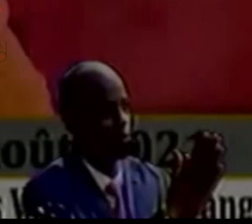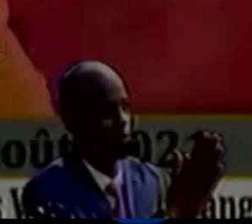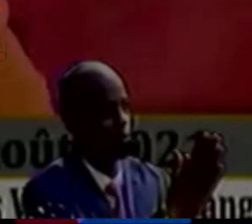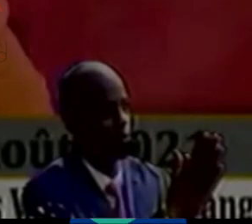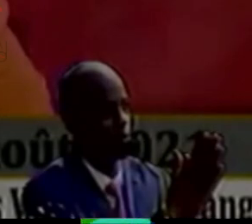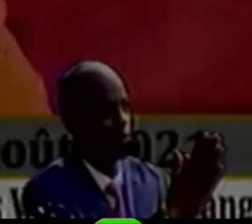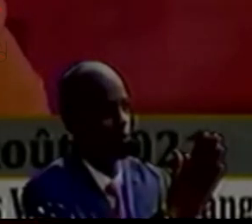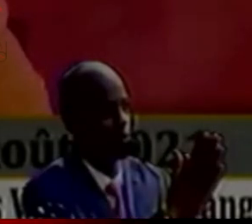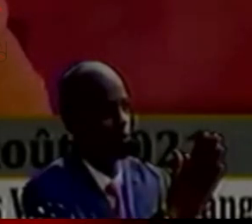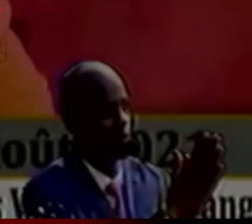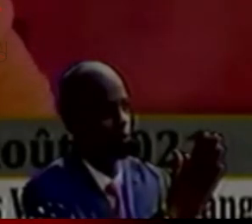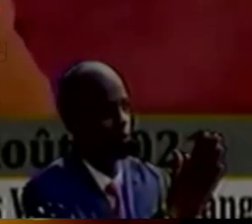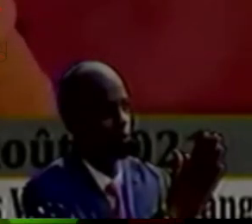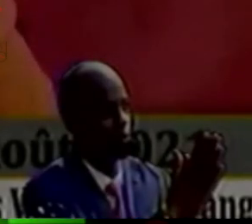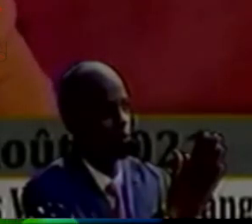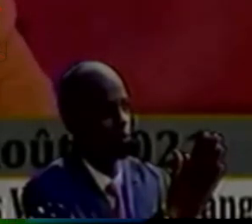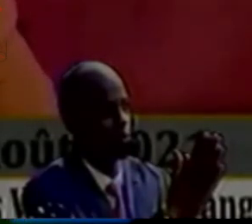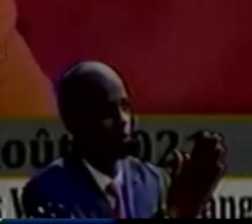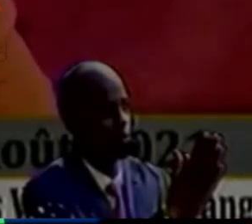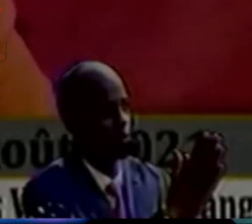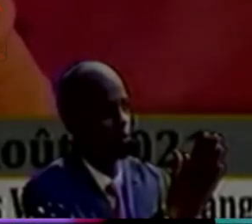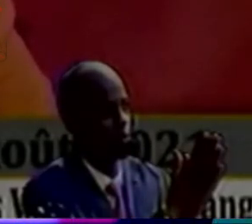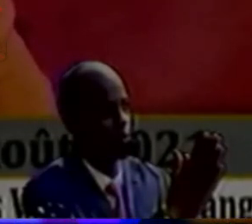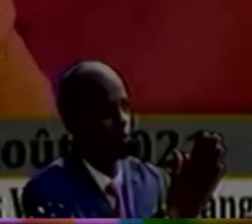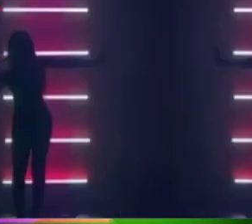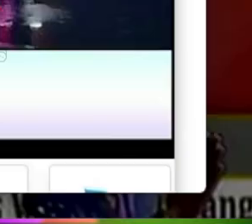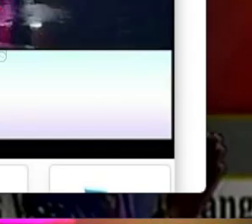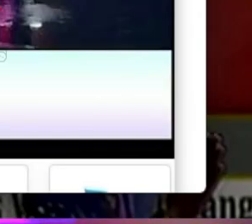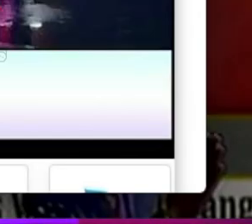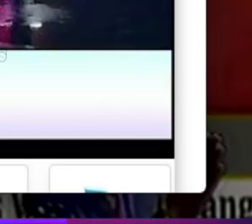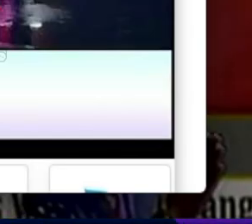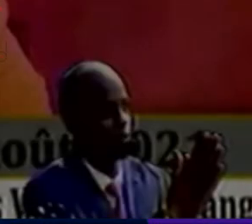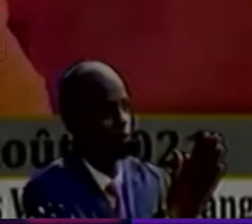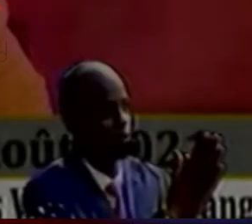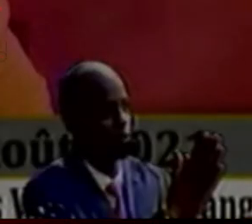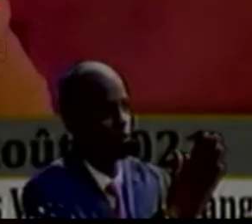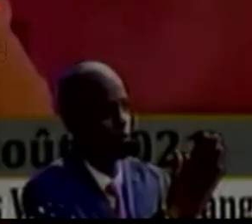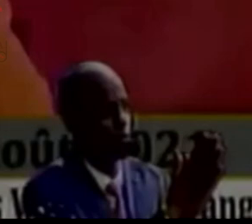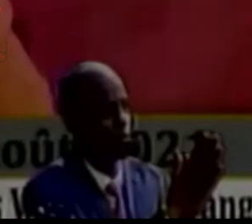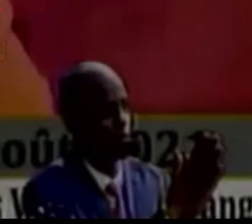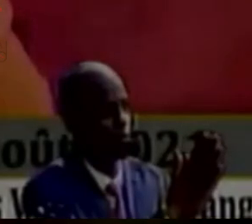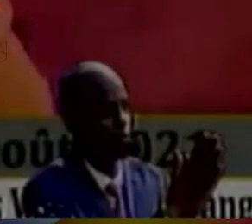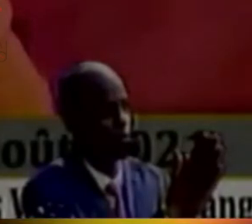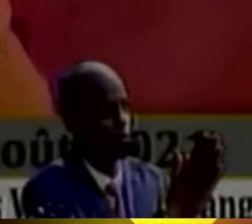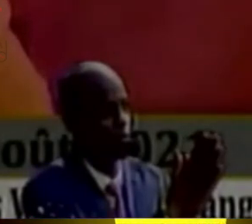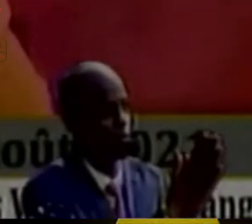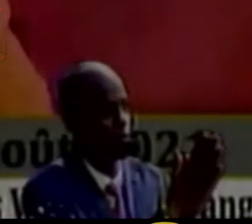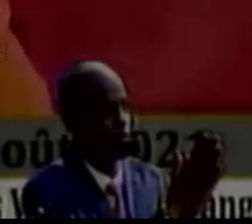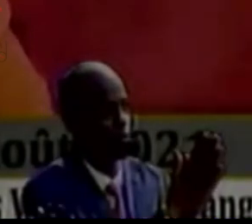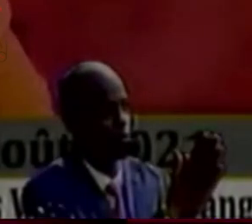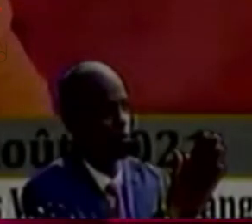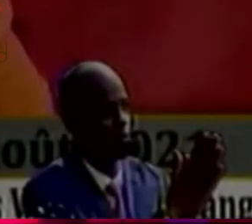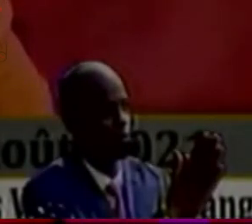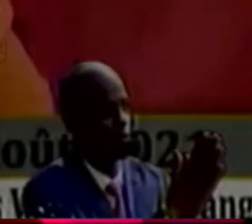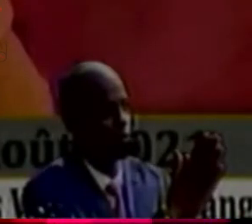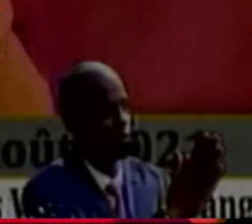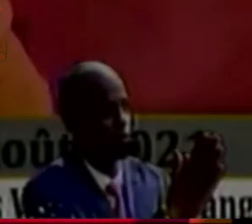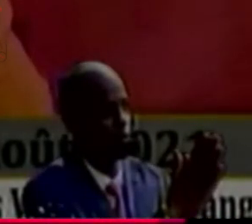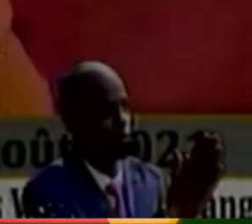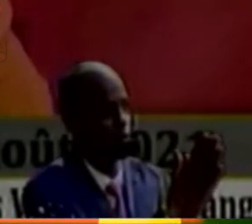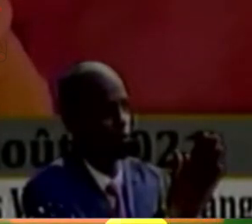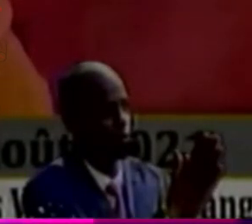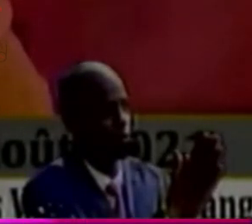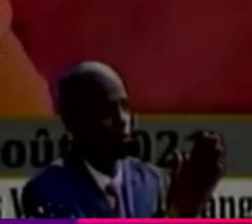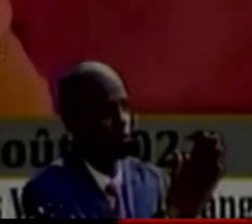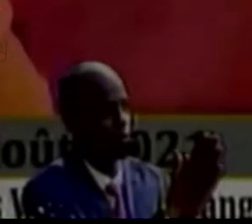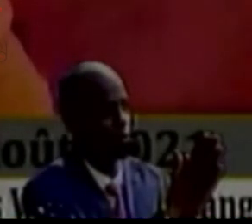intervalle temps ça. Jean nous connaît déjà samedi qui était 14 d'août passé. La terre a tremblé dans le pays